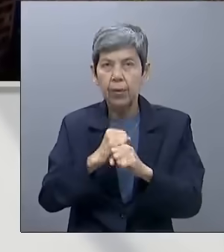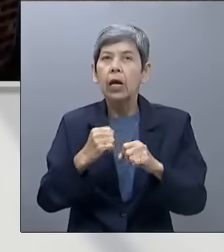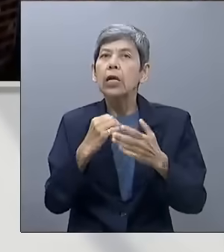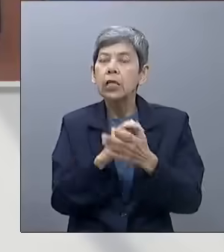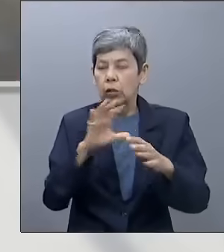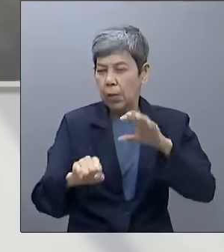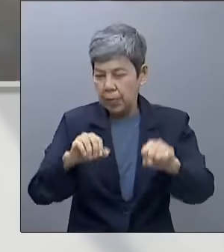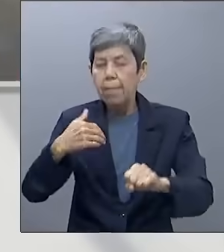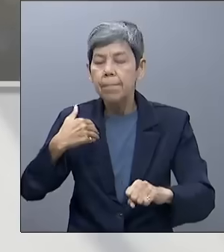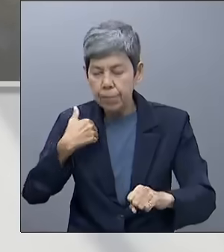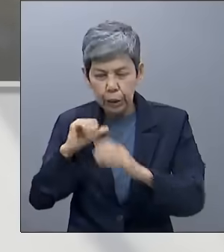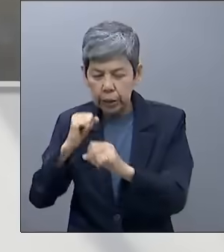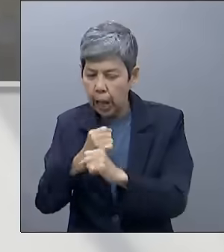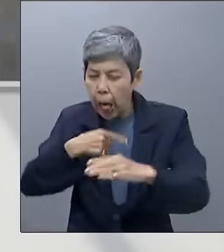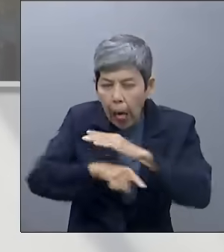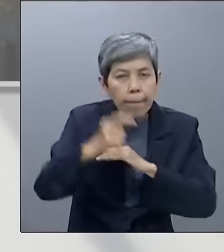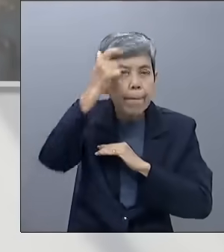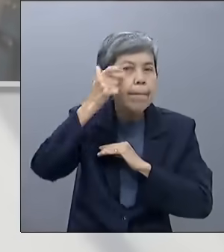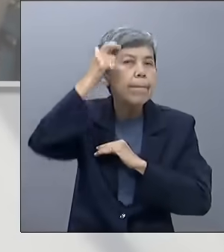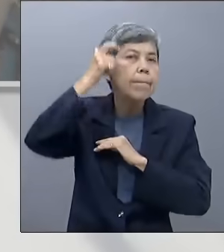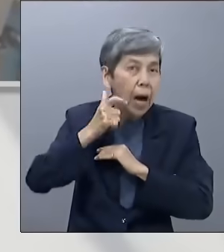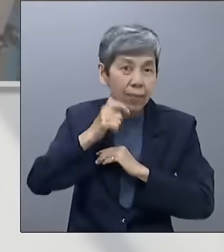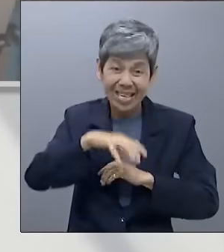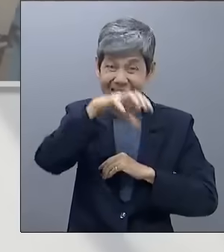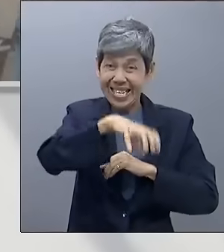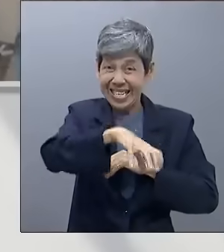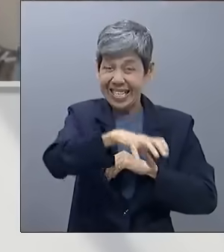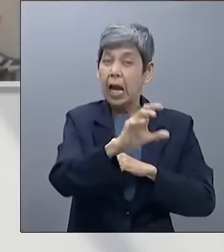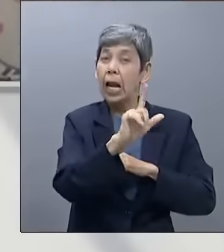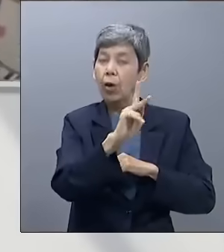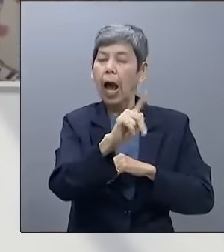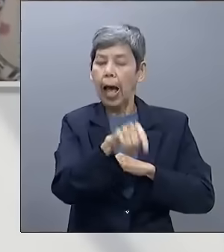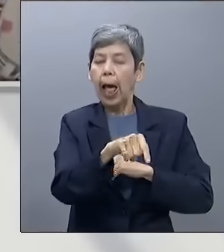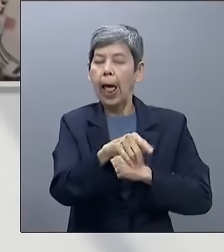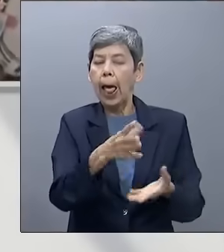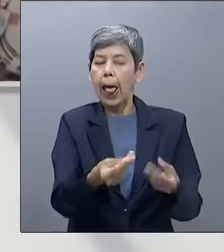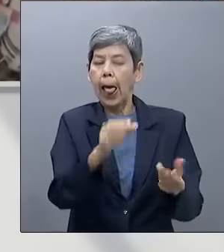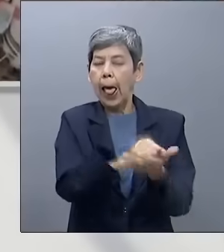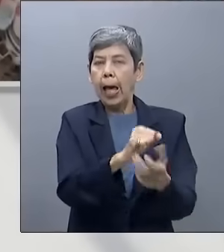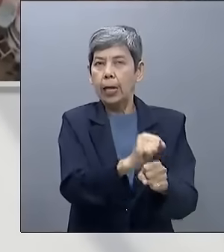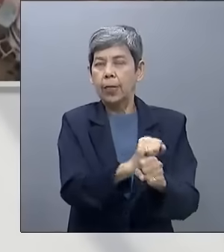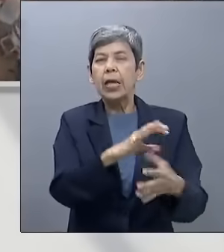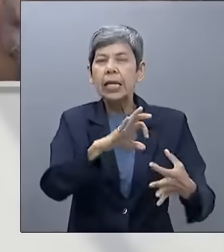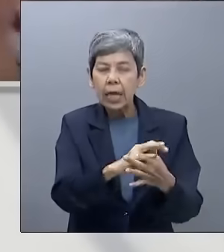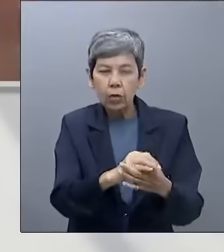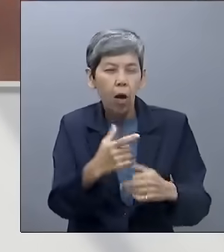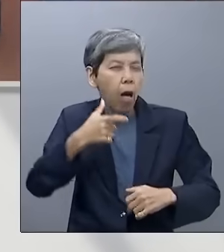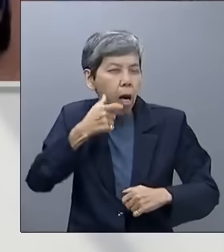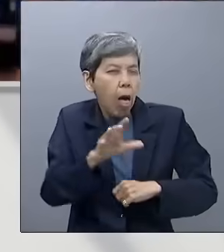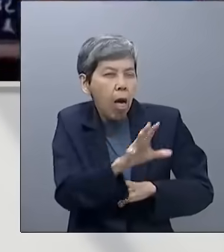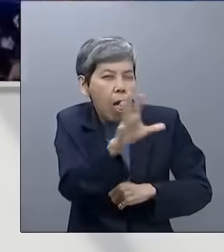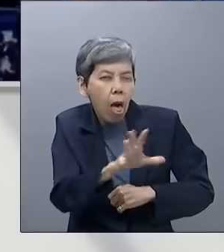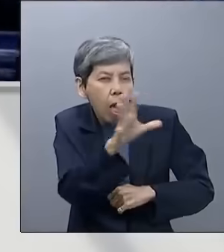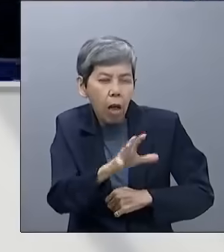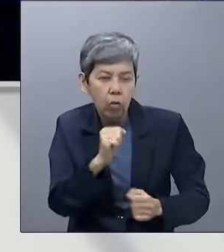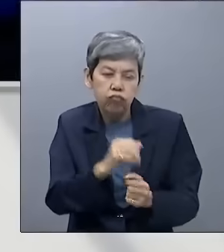ในการปราบรามอย่างเข้มข้นน่ะนะคะก็เลยทำให้เมืองเล่ากายเนี่ยถูกเลือกค่ะแล้วก็กลายมาเป็นศูนย์กลางของสแกมเมอร์และกลุ่ม